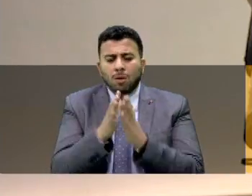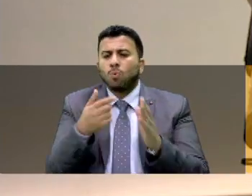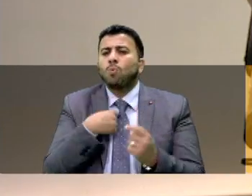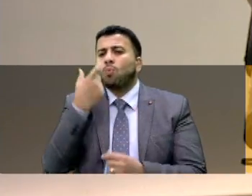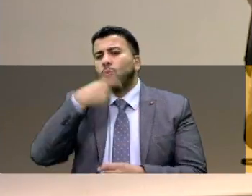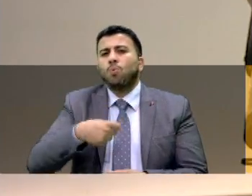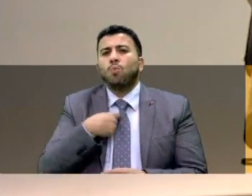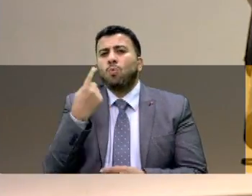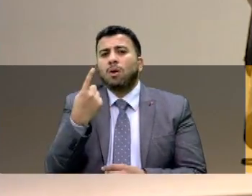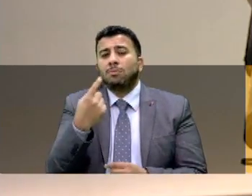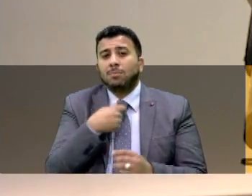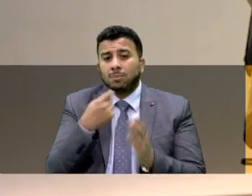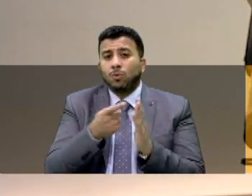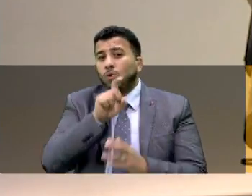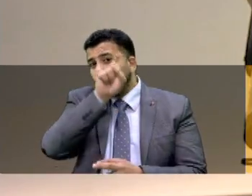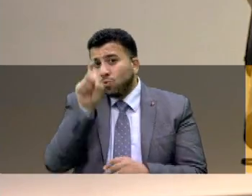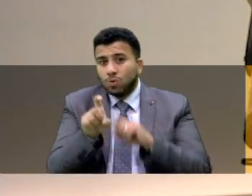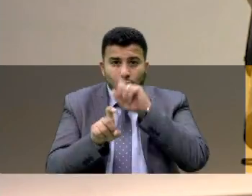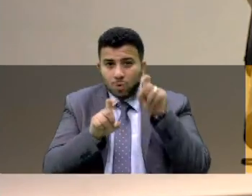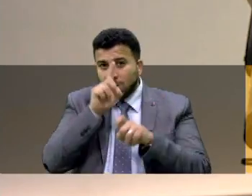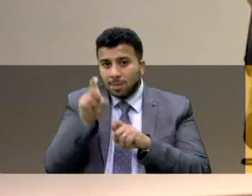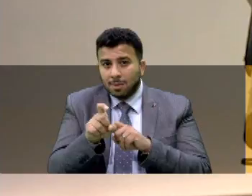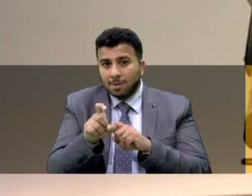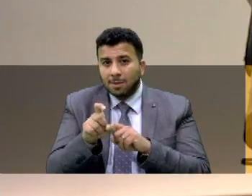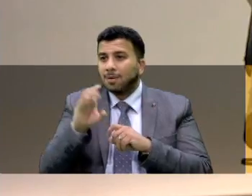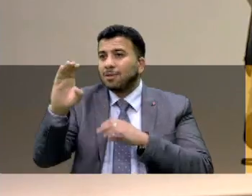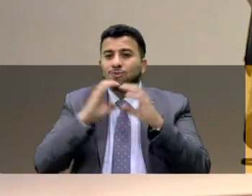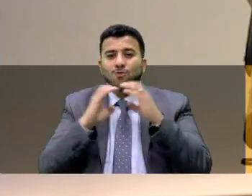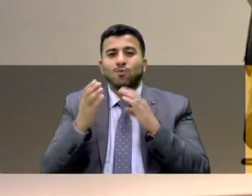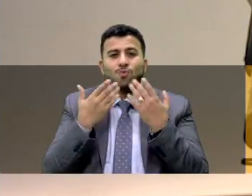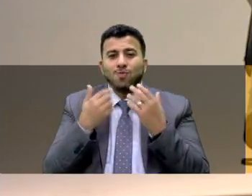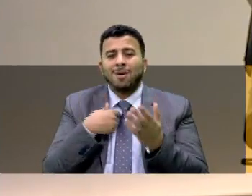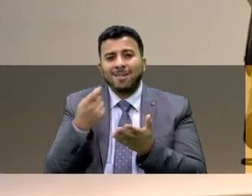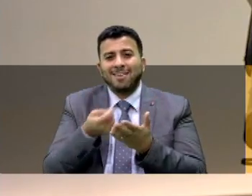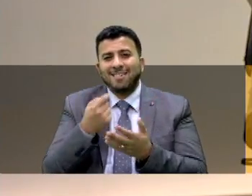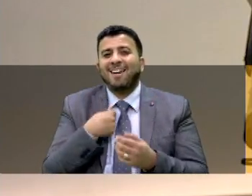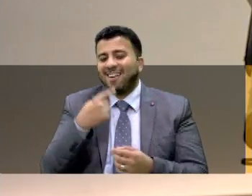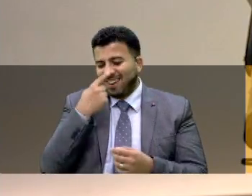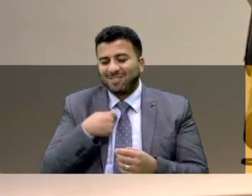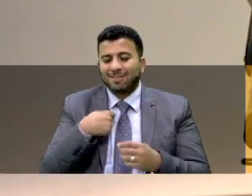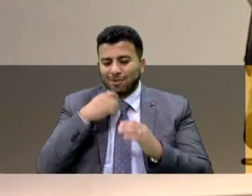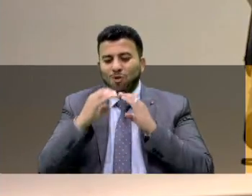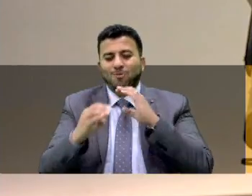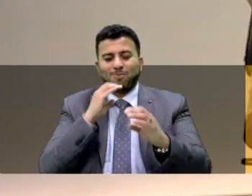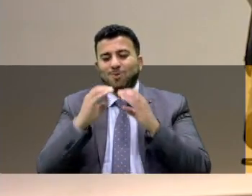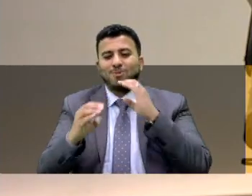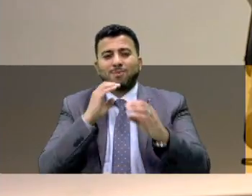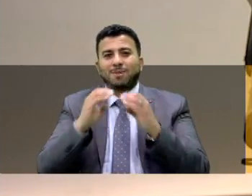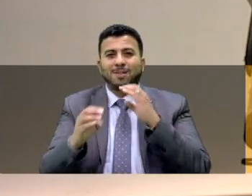حاجة، وبقدم أسئلة وما حدش بيجاوب طبعا، وأنا بجاوب بنفسي